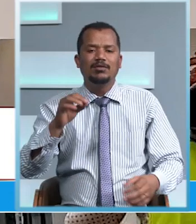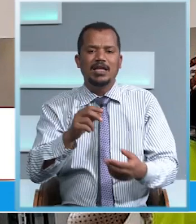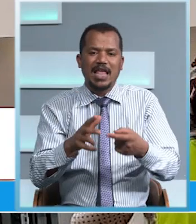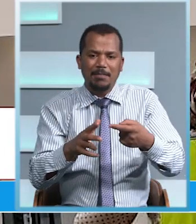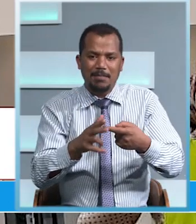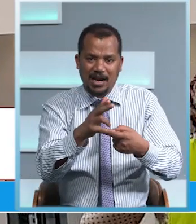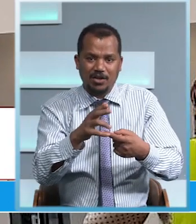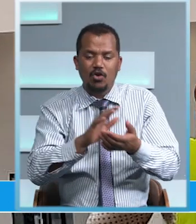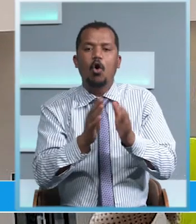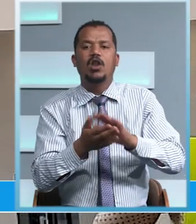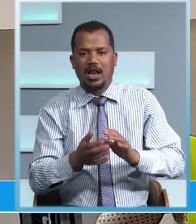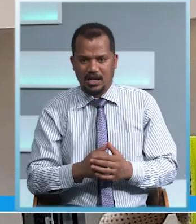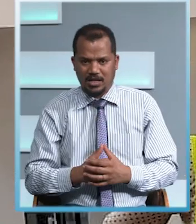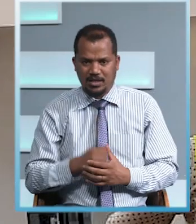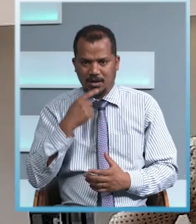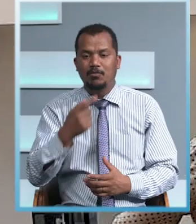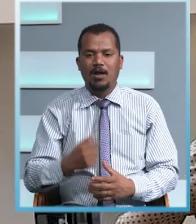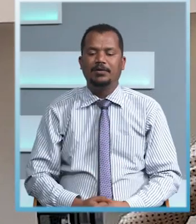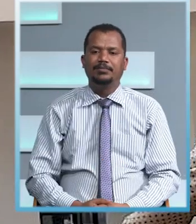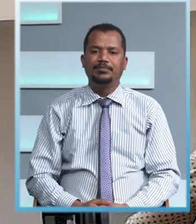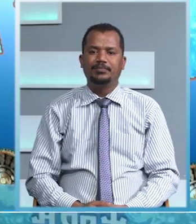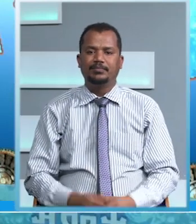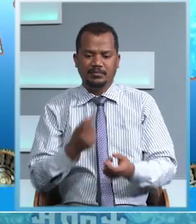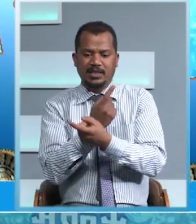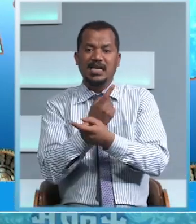በተገኙበት የሚመረቅ ይሆናል ተብሏል።